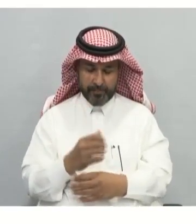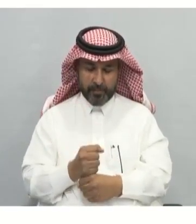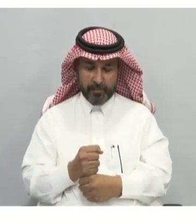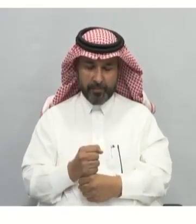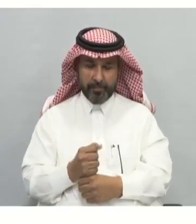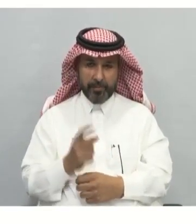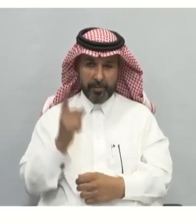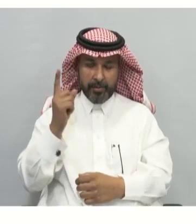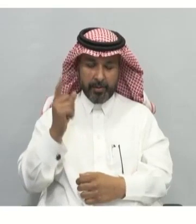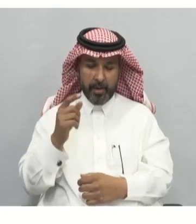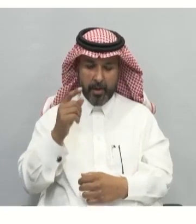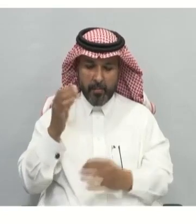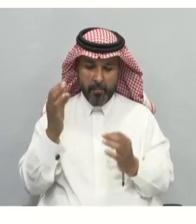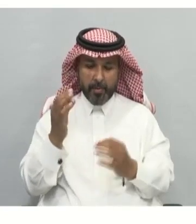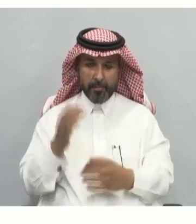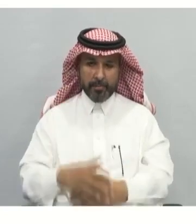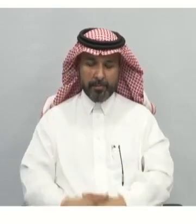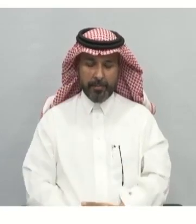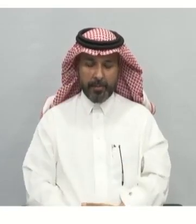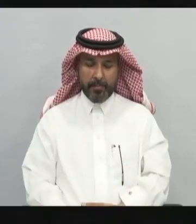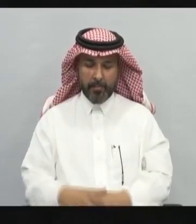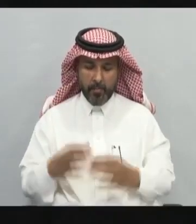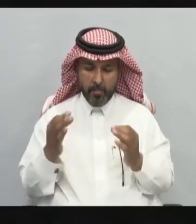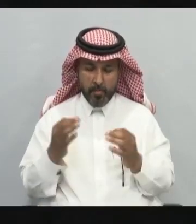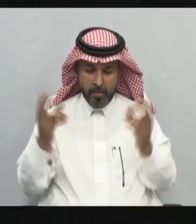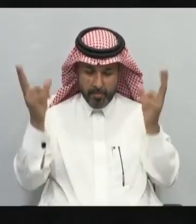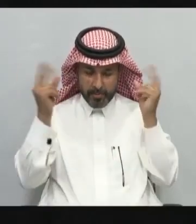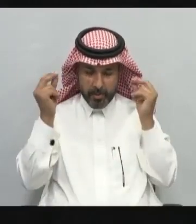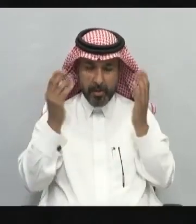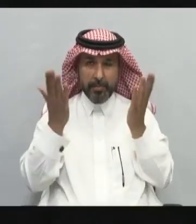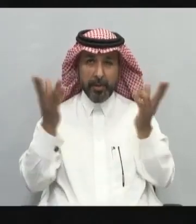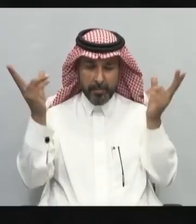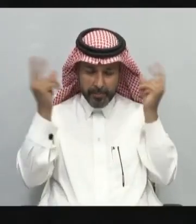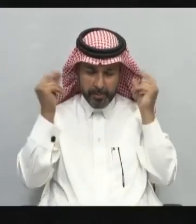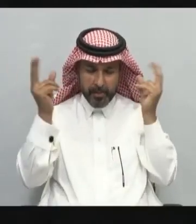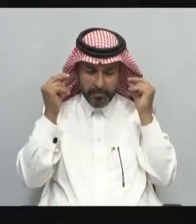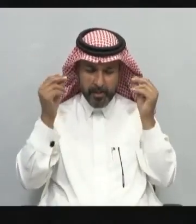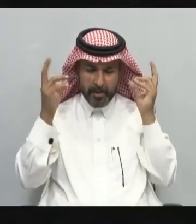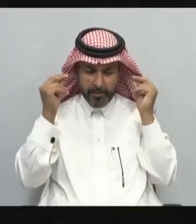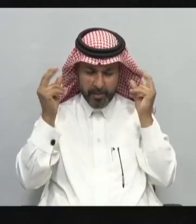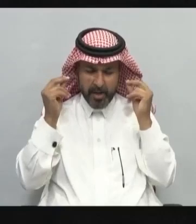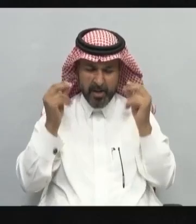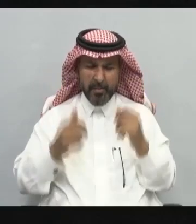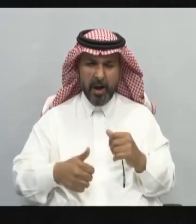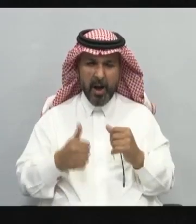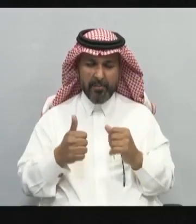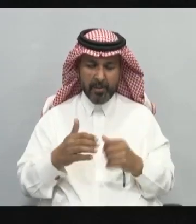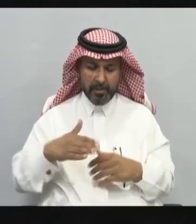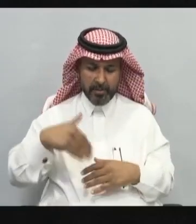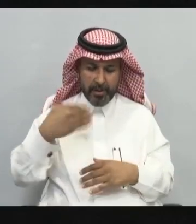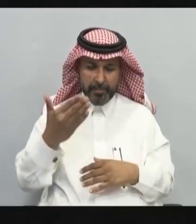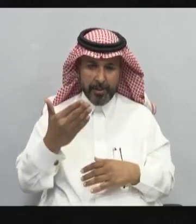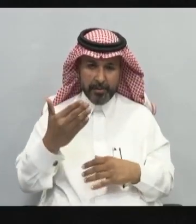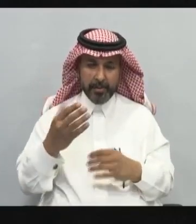والهدايه والرشاد وان يعلمنا ما ينفعنا وان ينفعنا بما علمنا وان يزيدنا